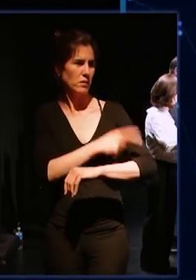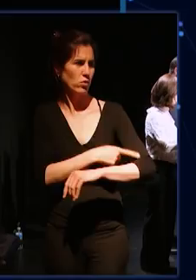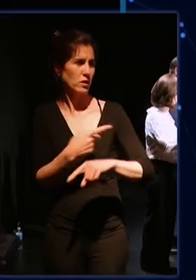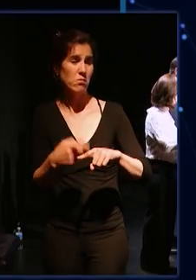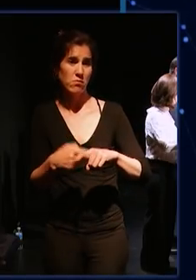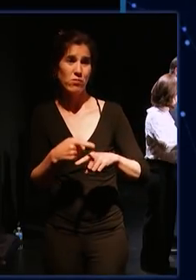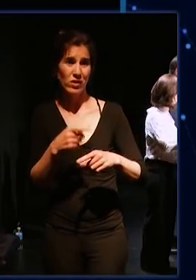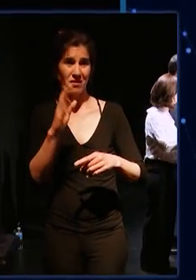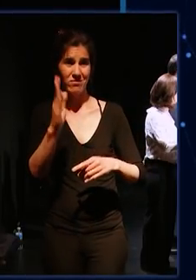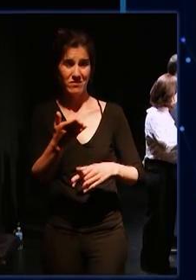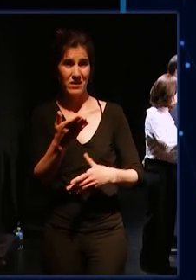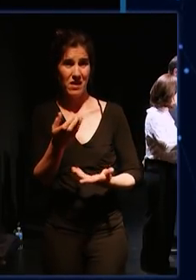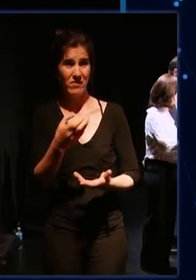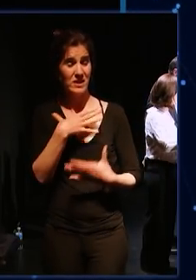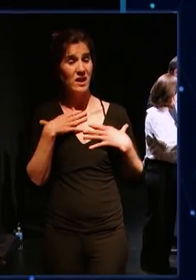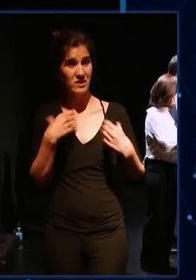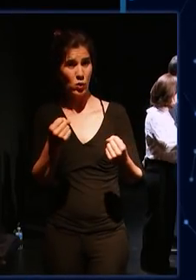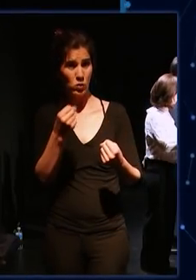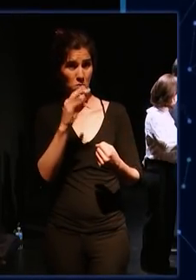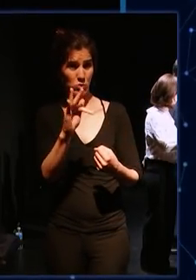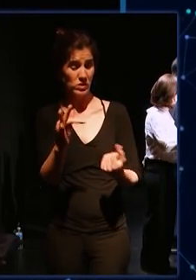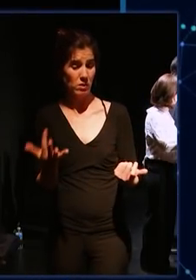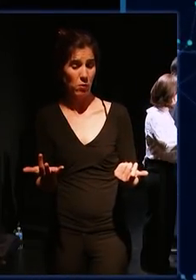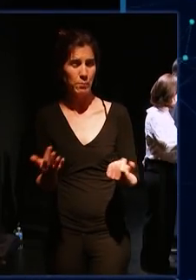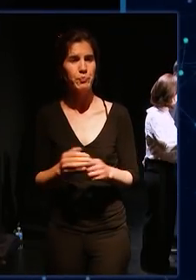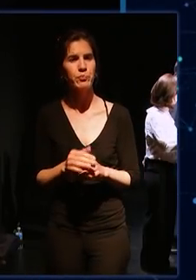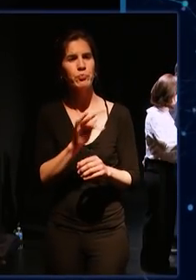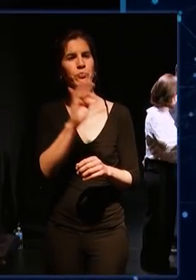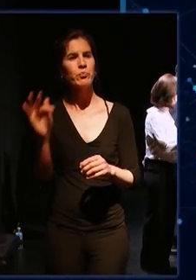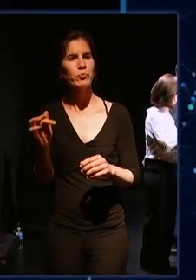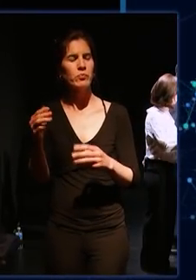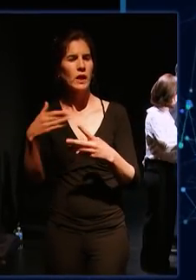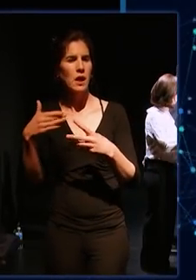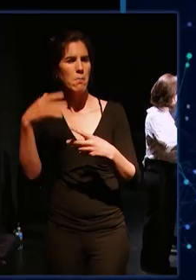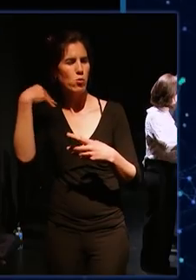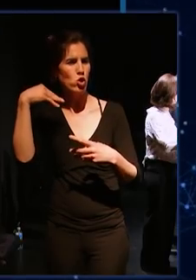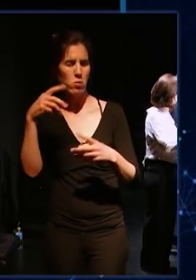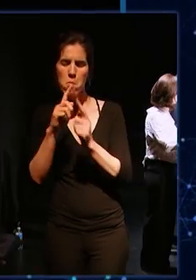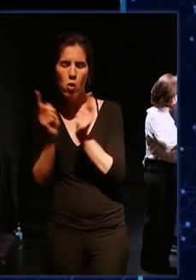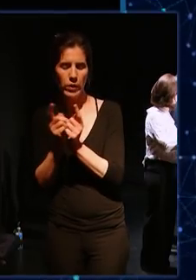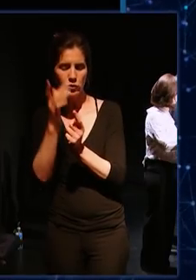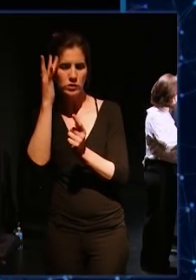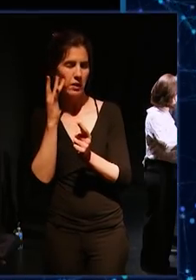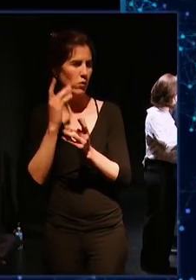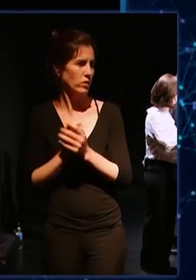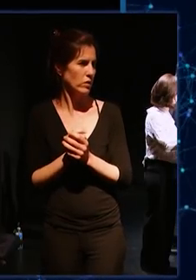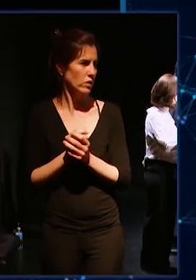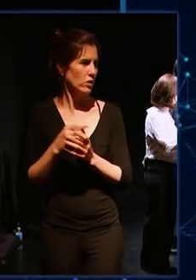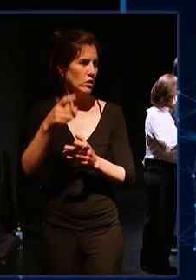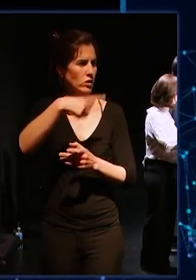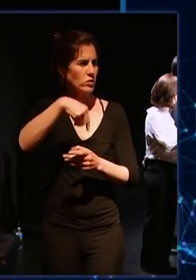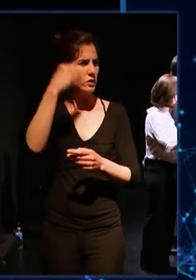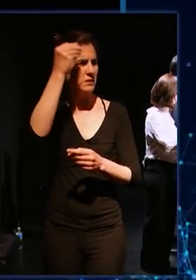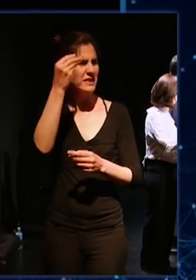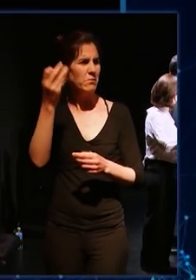salud. Molt bé. Laia Muñoz, breu. Molt breument. Molt breu. Bé, nosaltres defensem